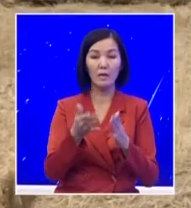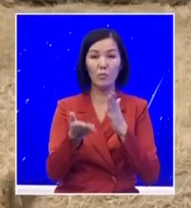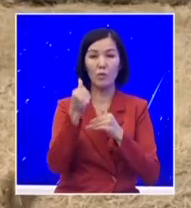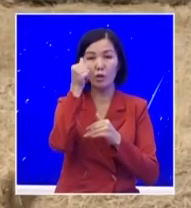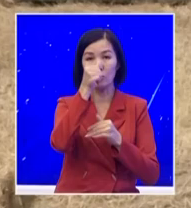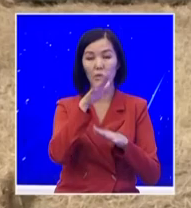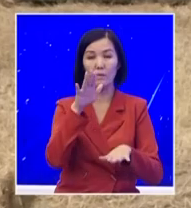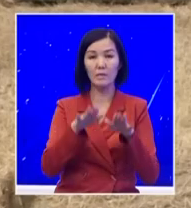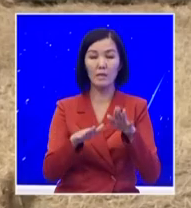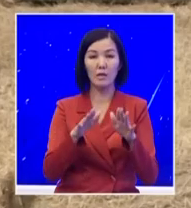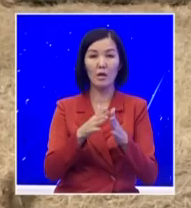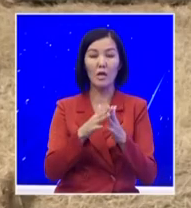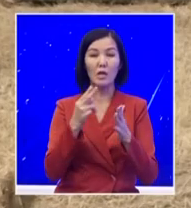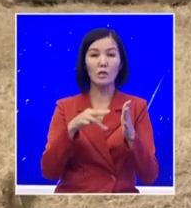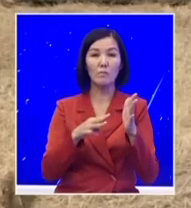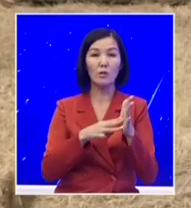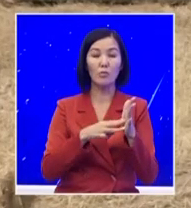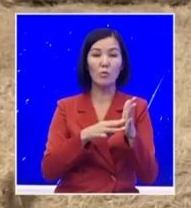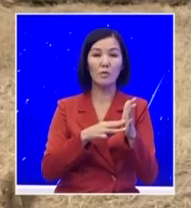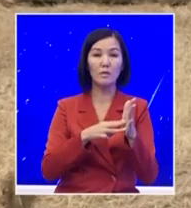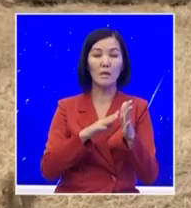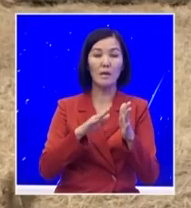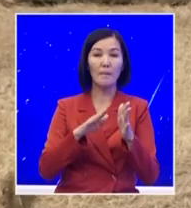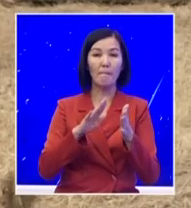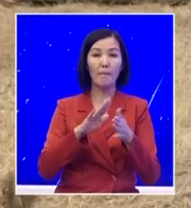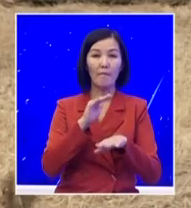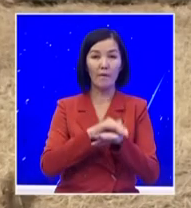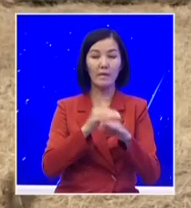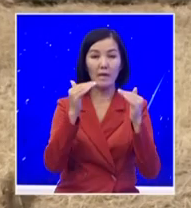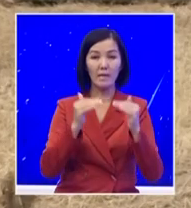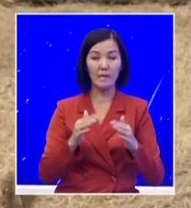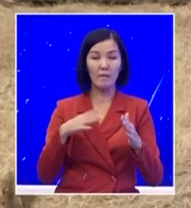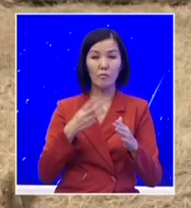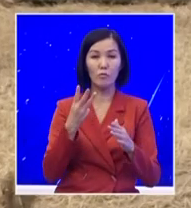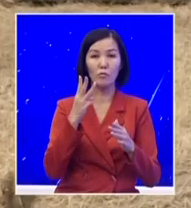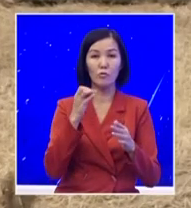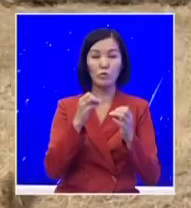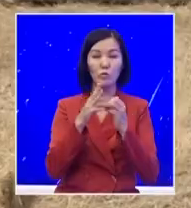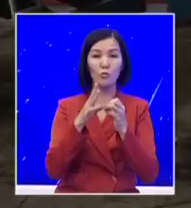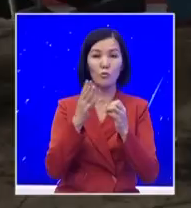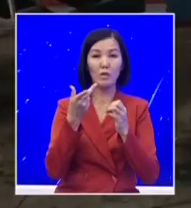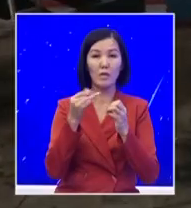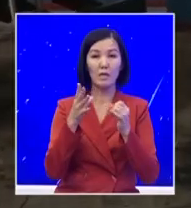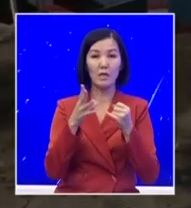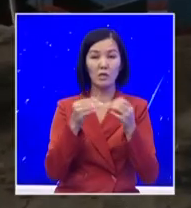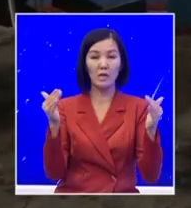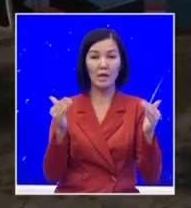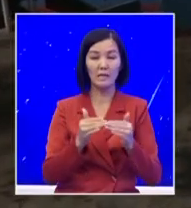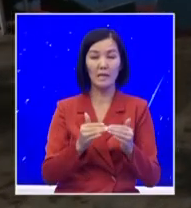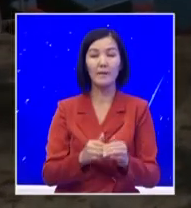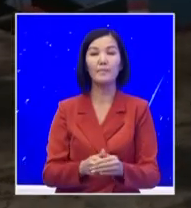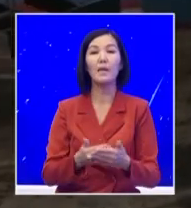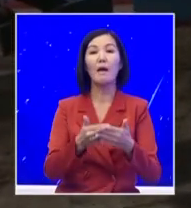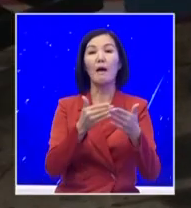жылмен салыстырғанда көрсеткіш 29 жағдайға азайып отыр. Ал өртенген алқап аумағы 314 гектарға кеміді.